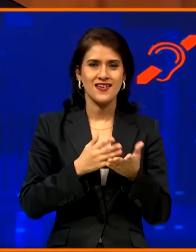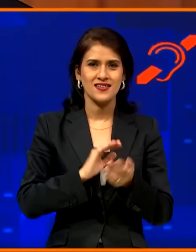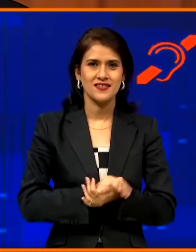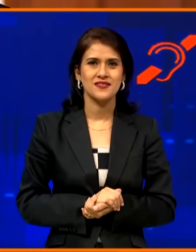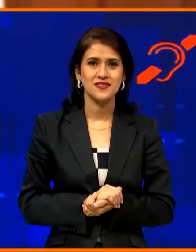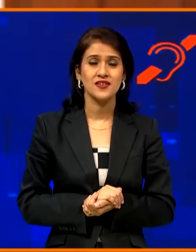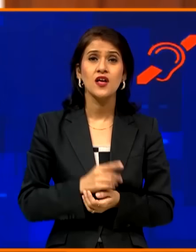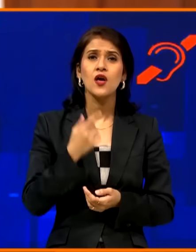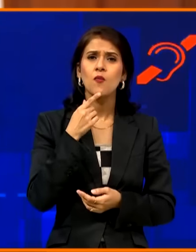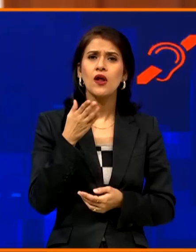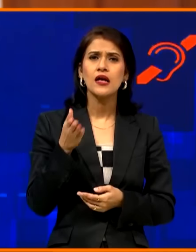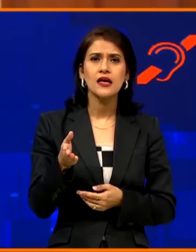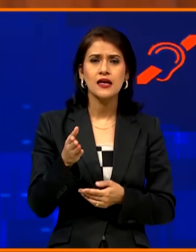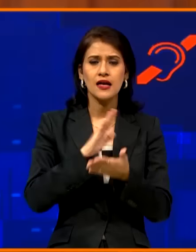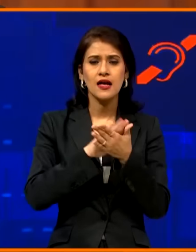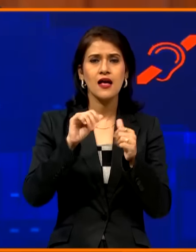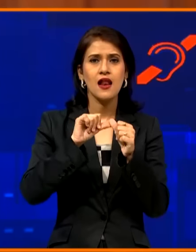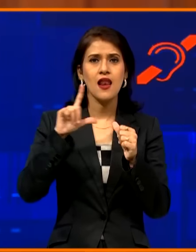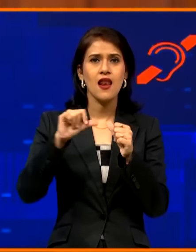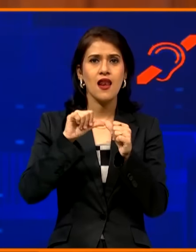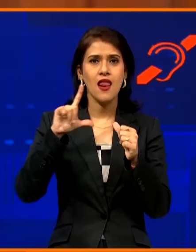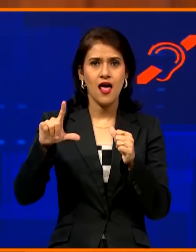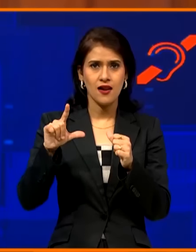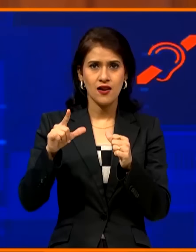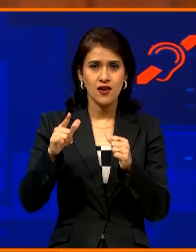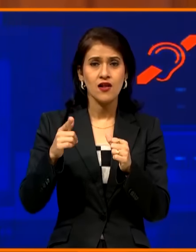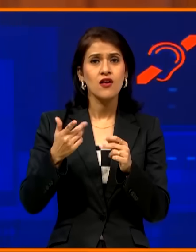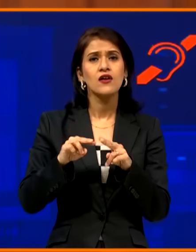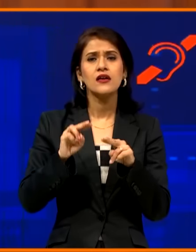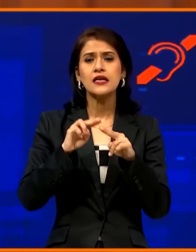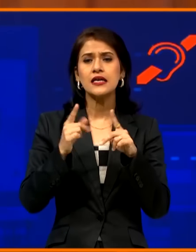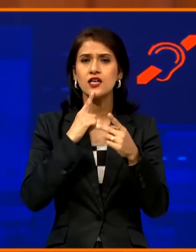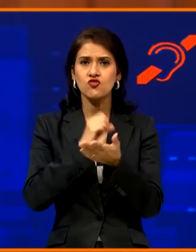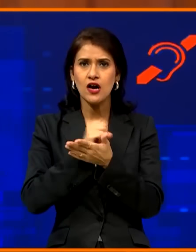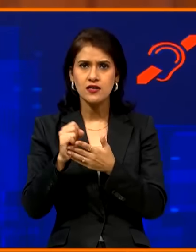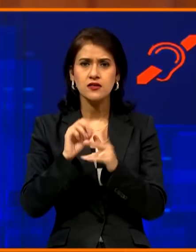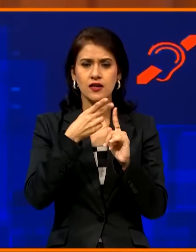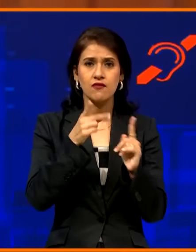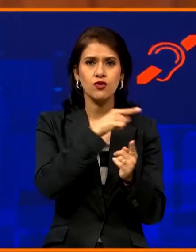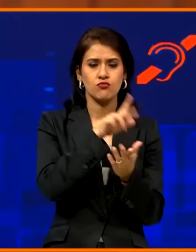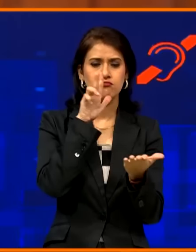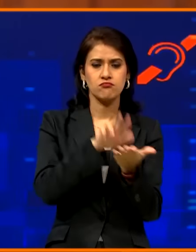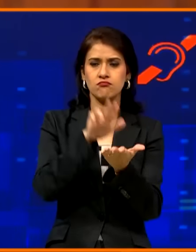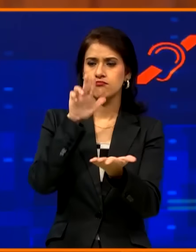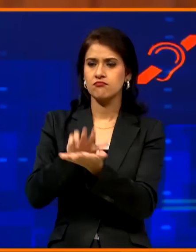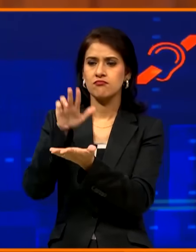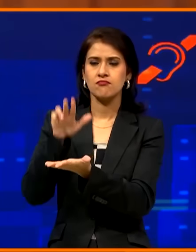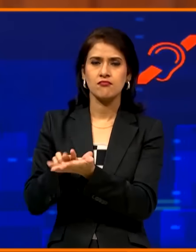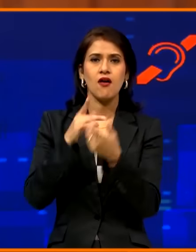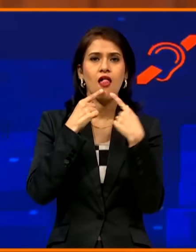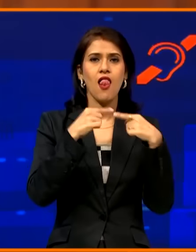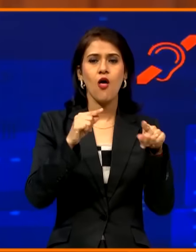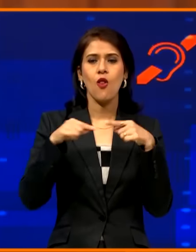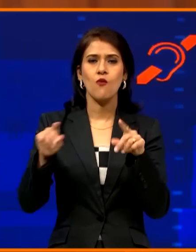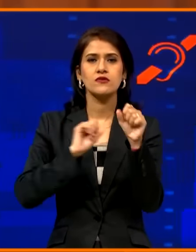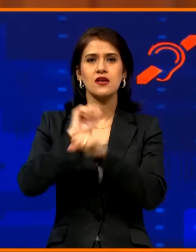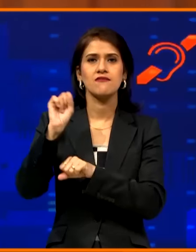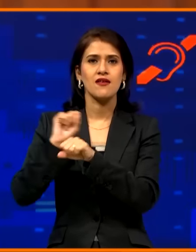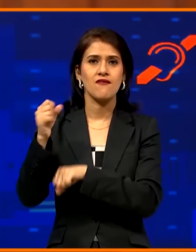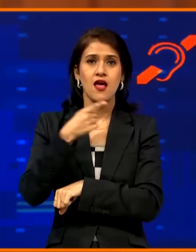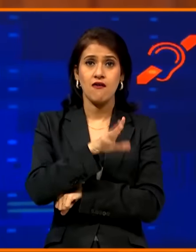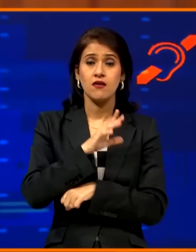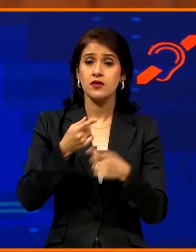ट्रस्ट है हलाल कांसिल ऑफ इंडिया है सर्टिफिकेट आप इशू करते हैं और यह कहा जा रहा है